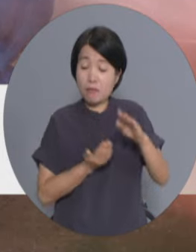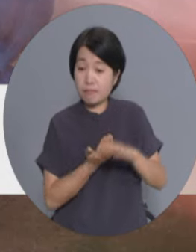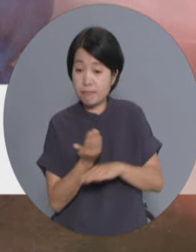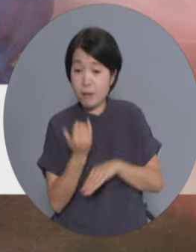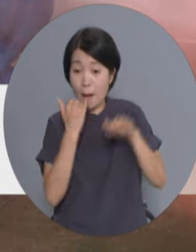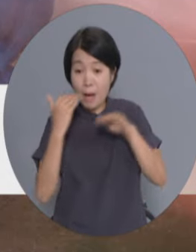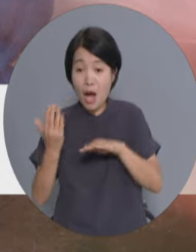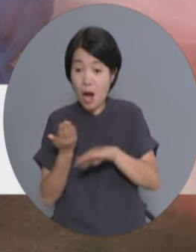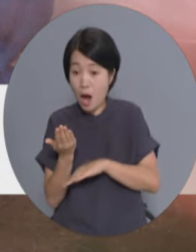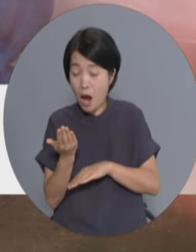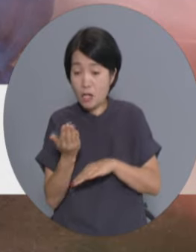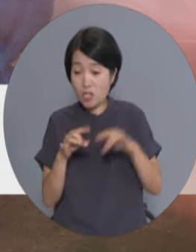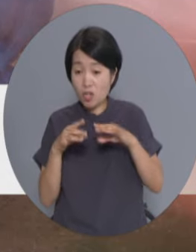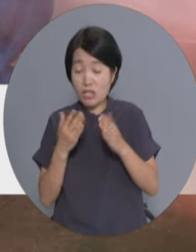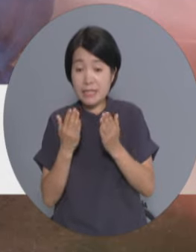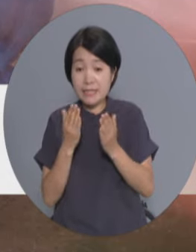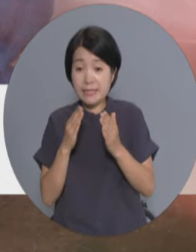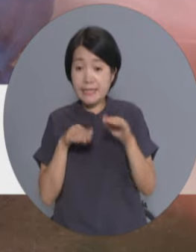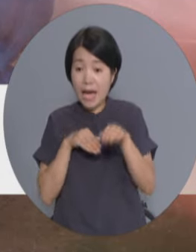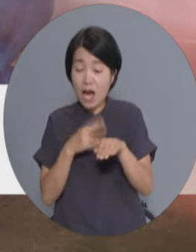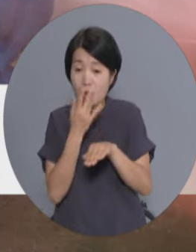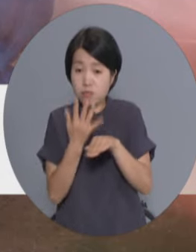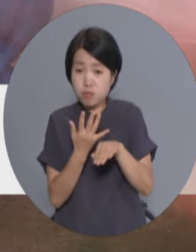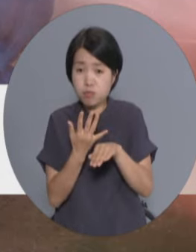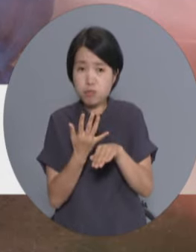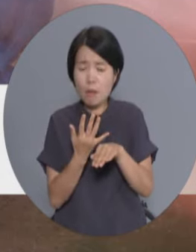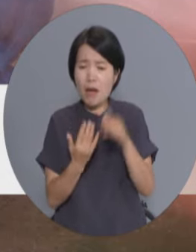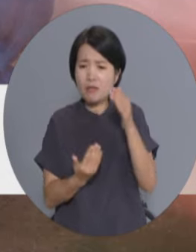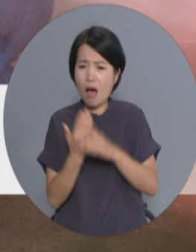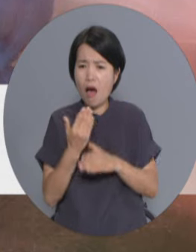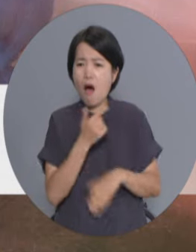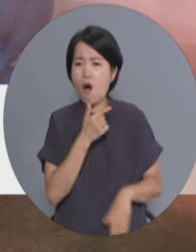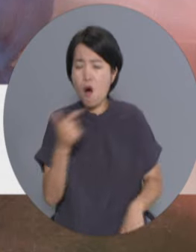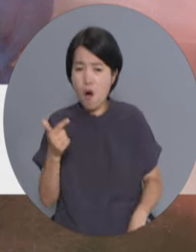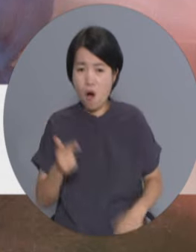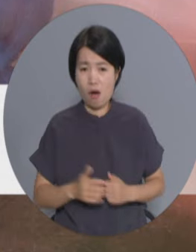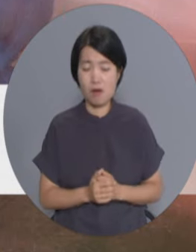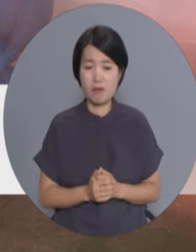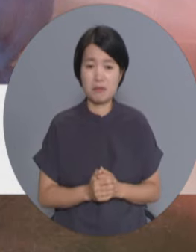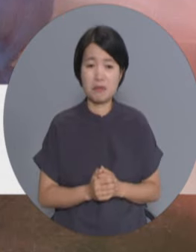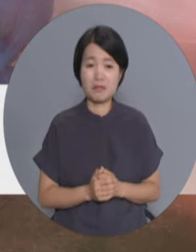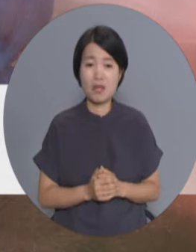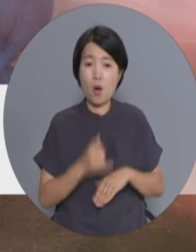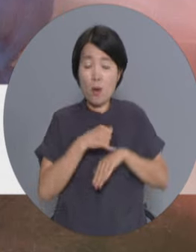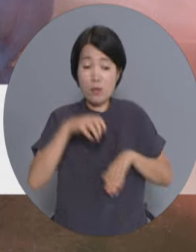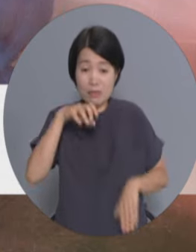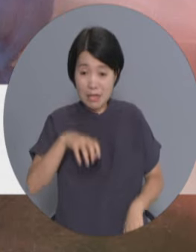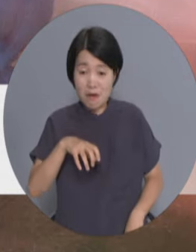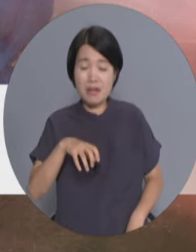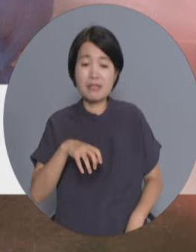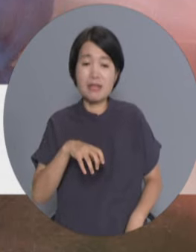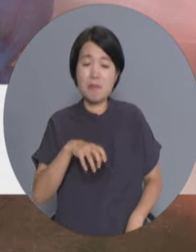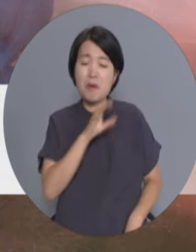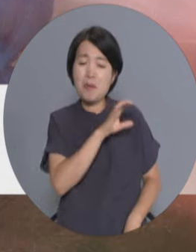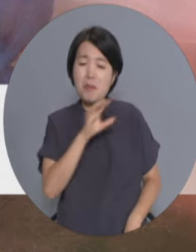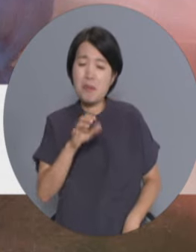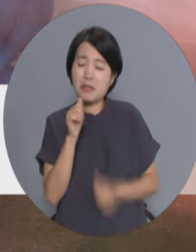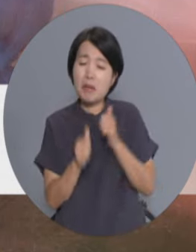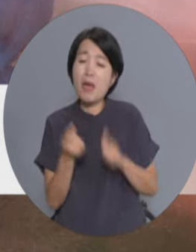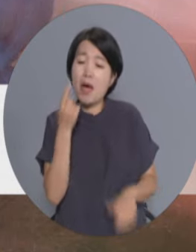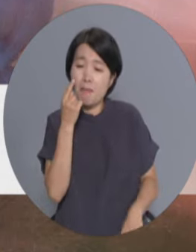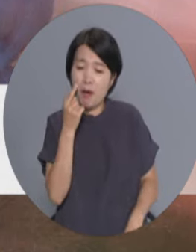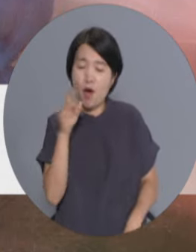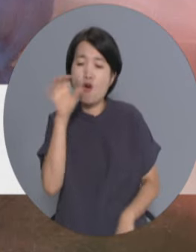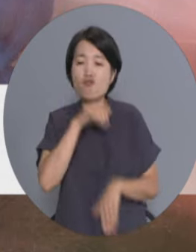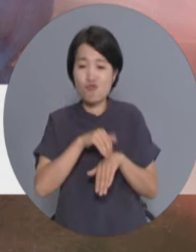대형 인명피해로 이어질 수 있는데요. 완도 해상에서 여객선 내 전기차 화재 상황을 가정한 합동 대응